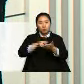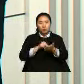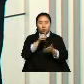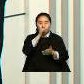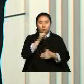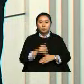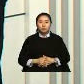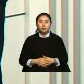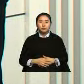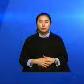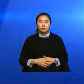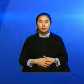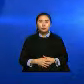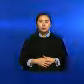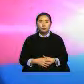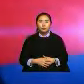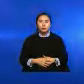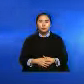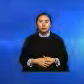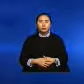보도에 신승훈 기자입니다.